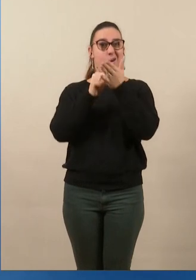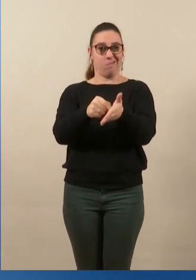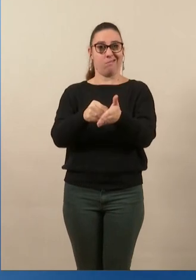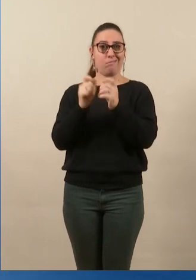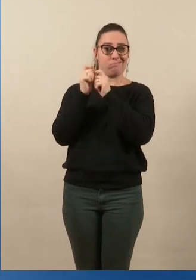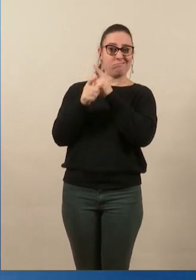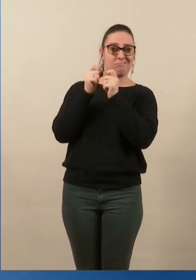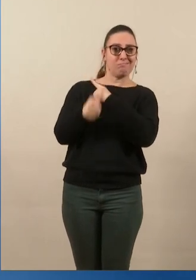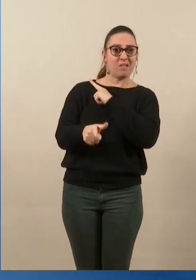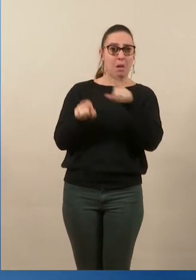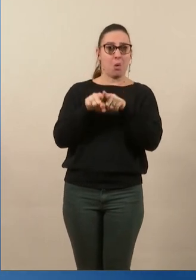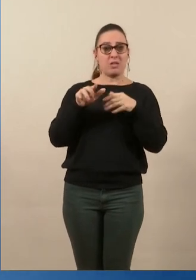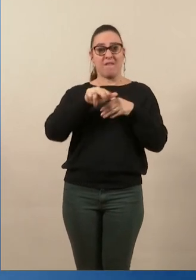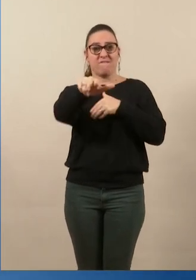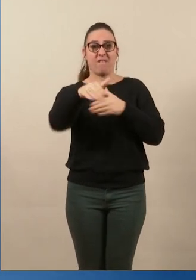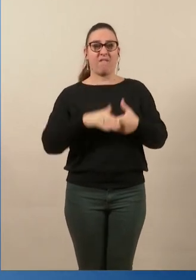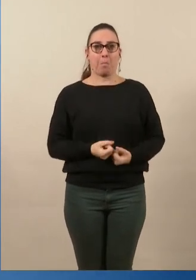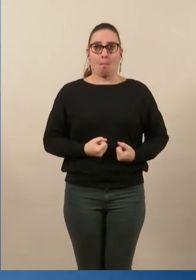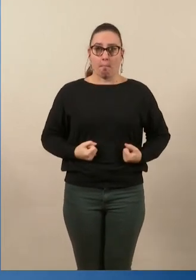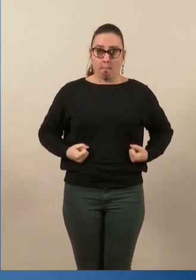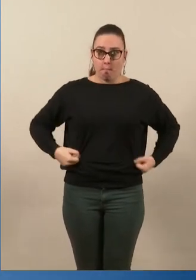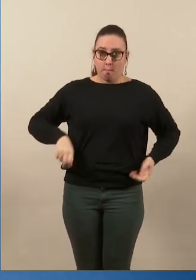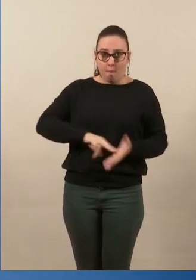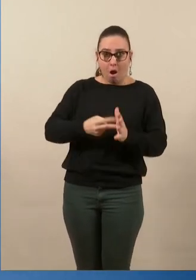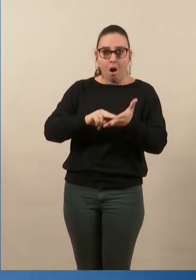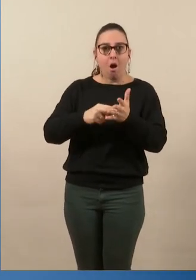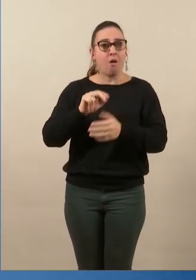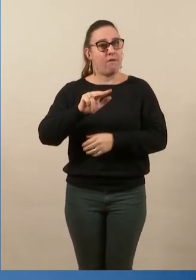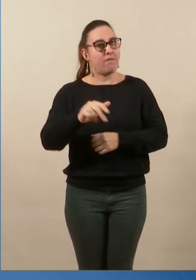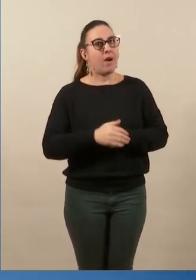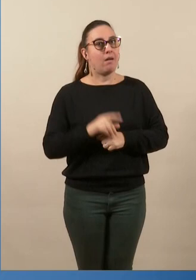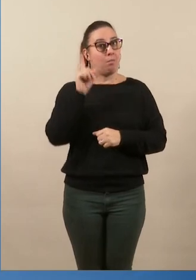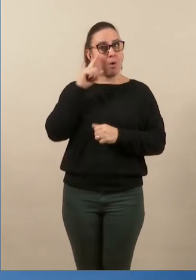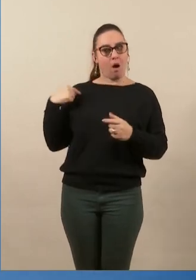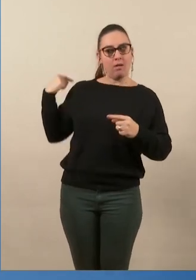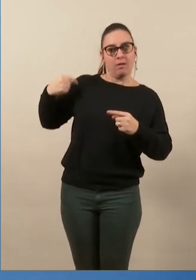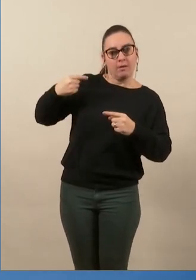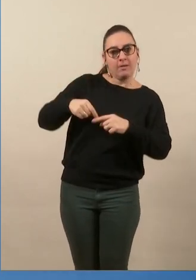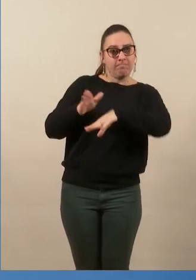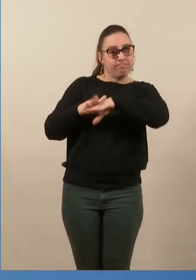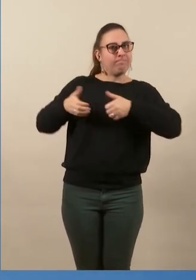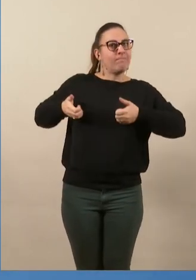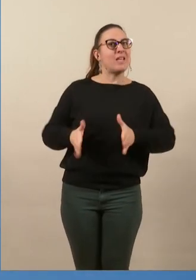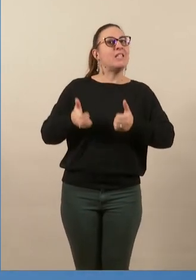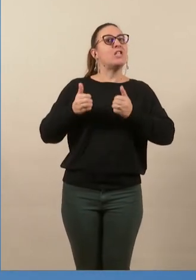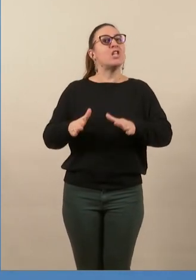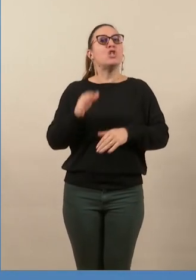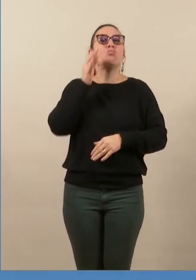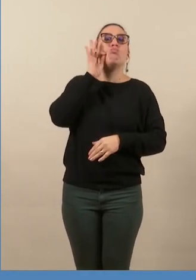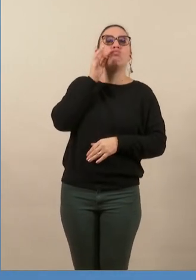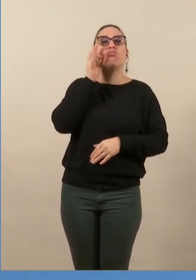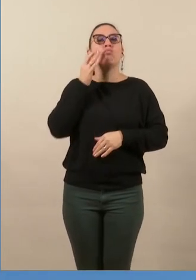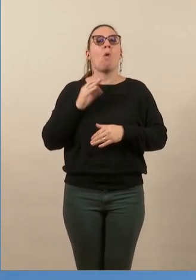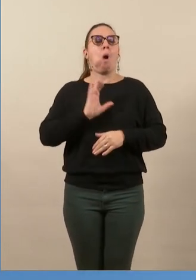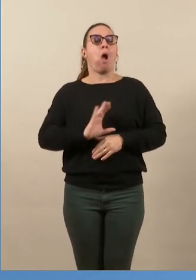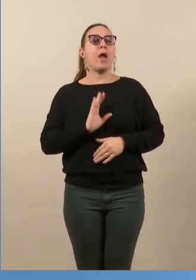période de vache maècre qui attend les Grenoblois car malgré tout ce que j'ai évoqué précédemment toutes ces décisions à la petite semaine pour maintenir